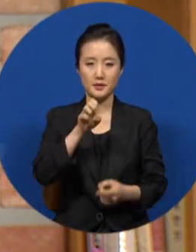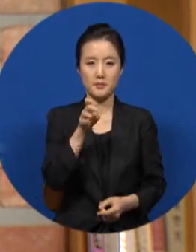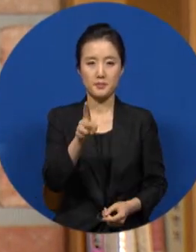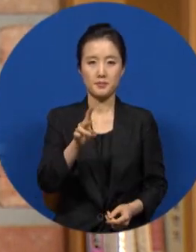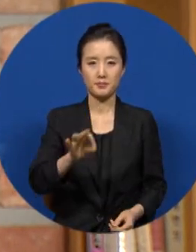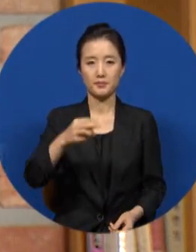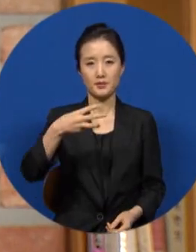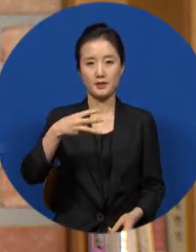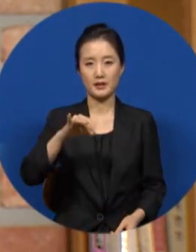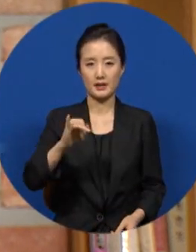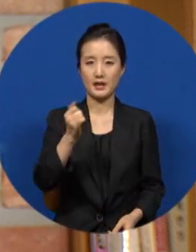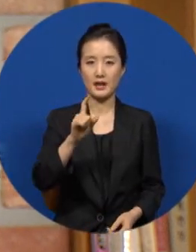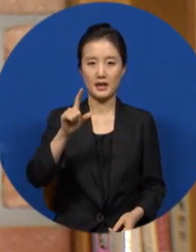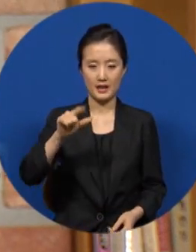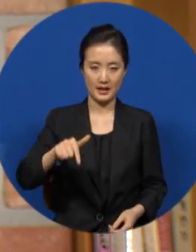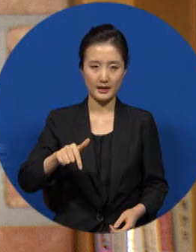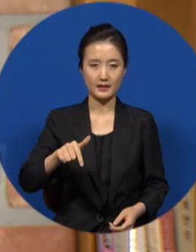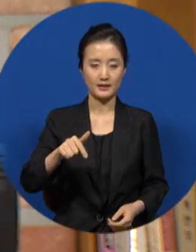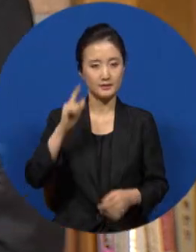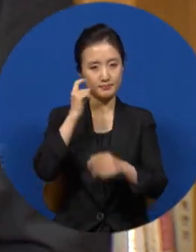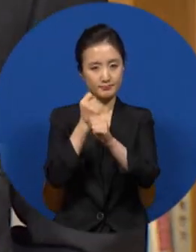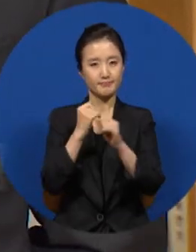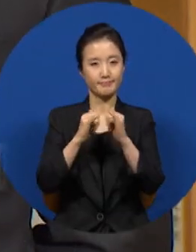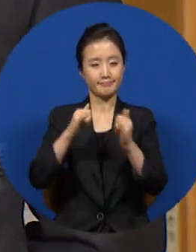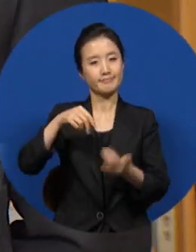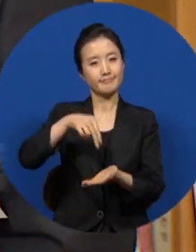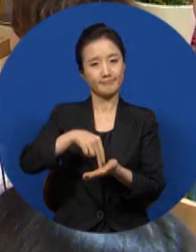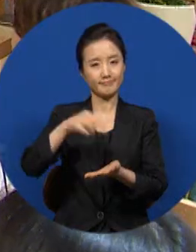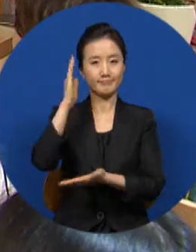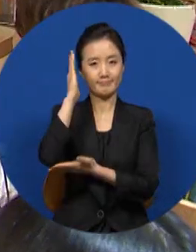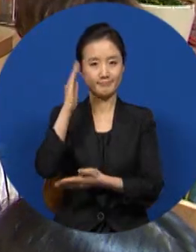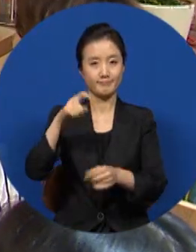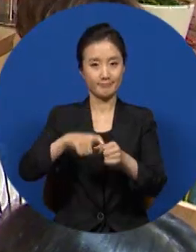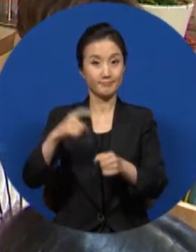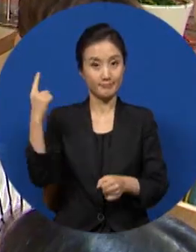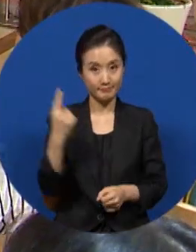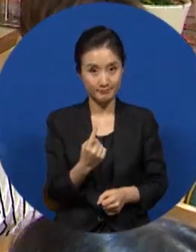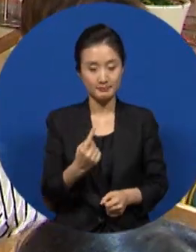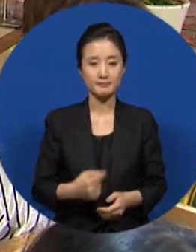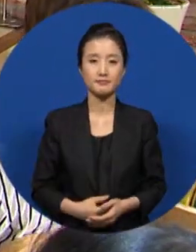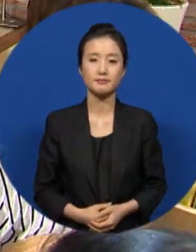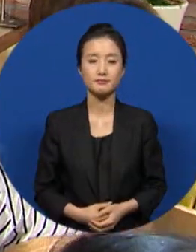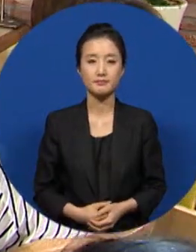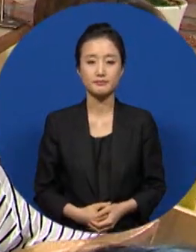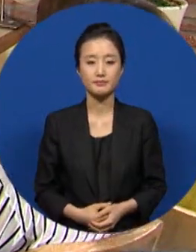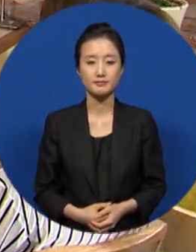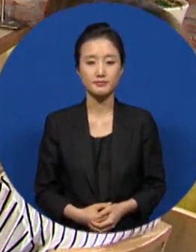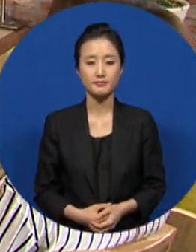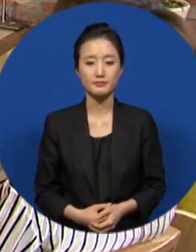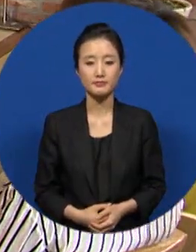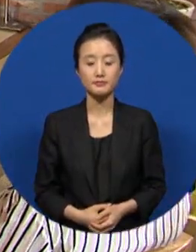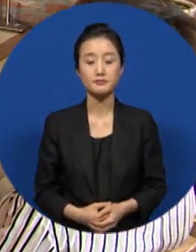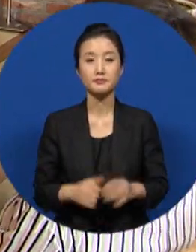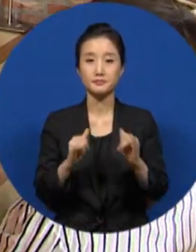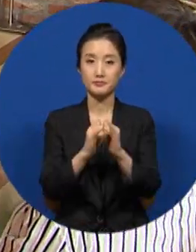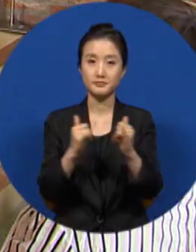한번 찾아보자 하는 게 이제 강의 주제인데요. 우리 보통 뭐 흔히들 그렇게 얘기를 하지 않습니까?